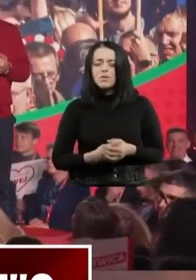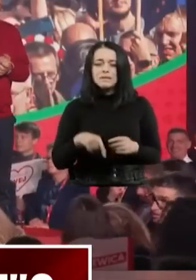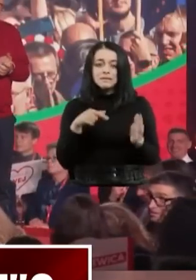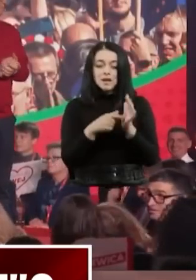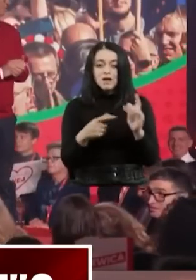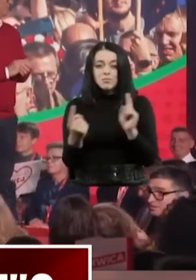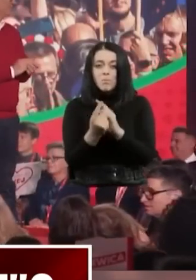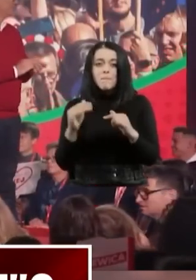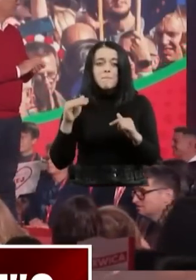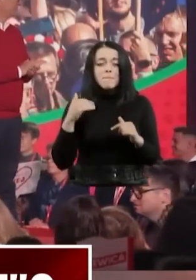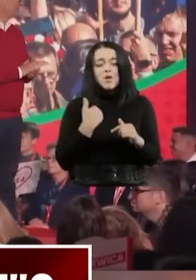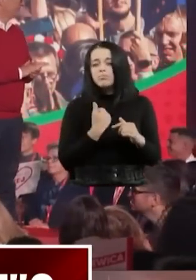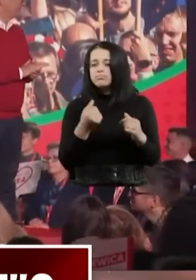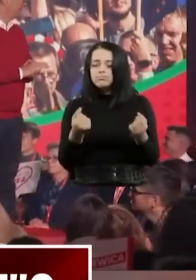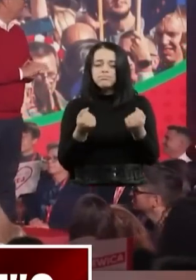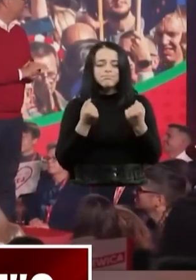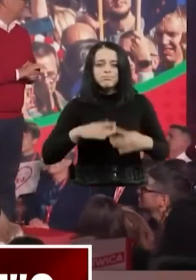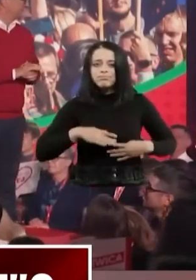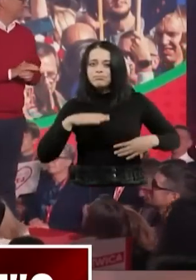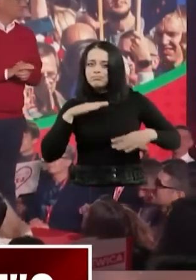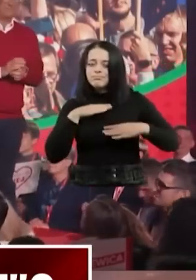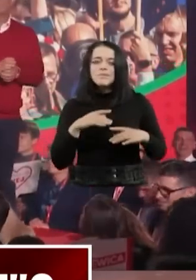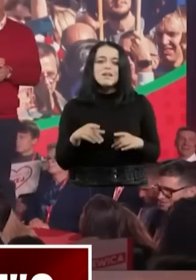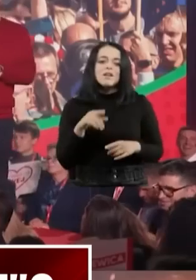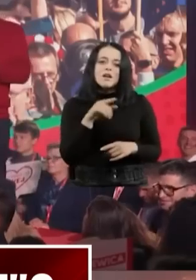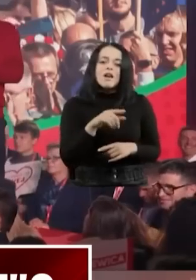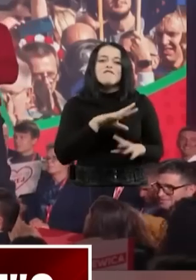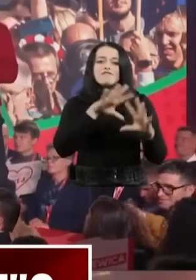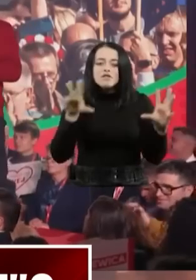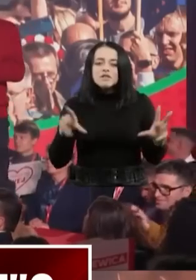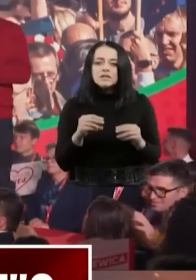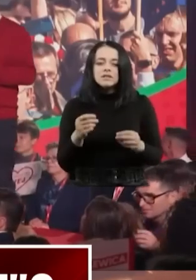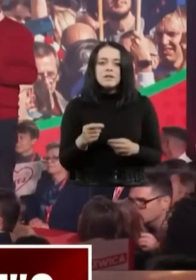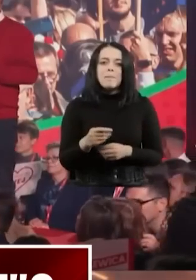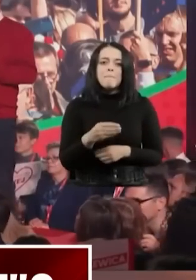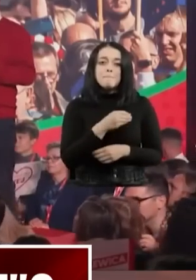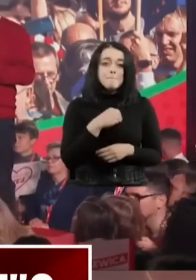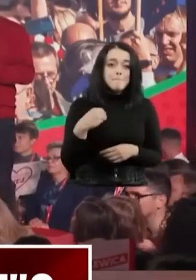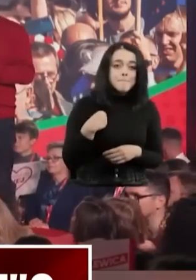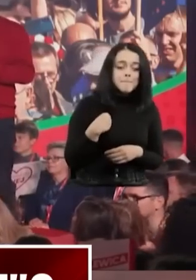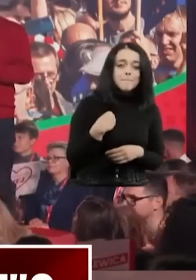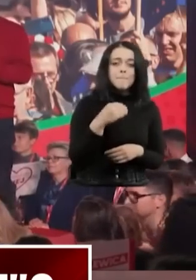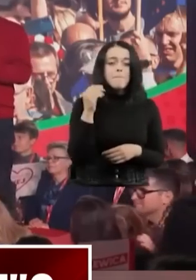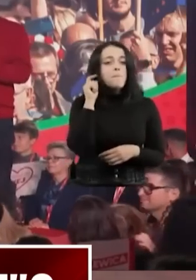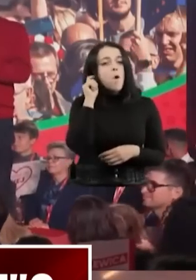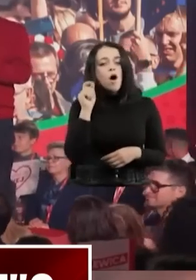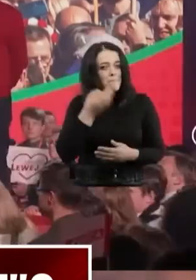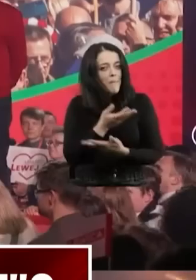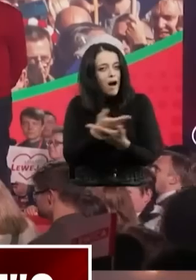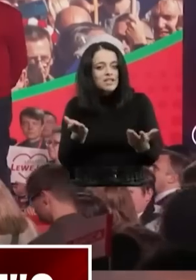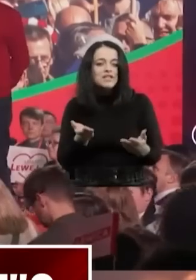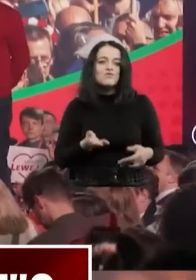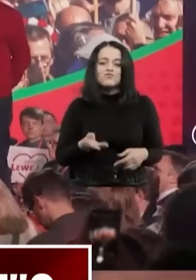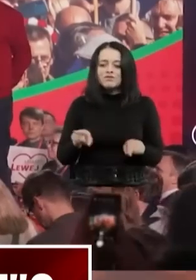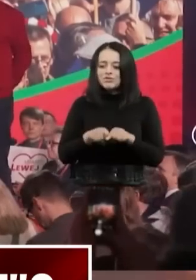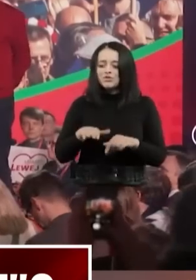partia będzie po prostu częścią Koalicji Obywatelskiej. Już niektóre ugrupowania, które do tej pory kojarzyliśmy raczej z lewicą, są